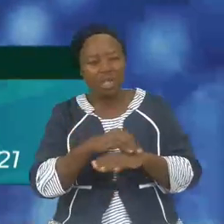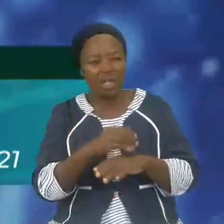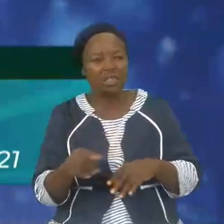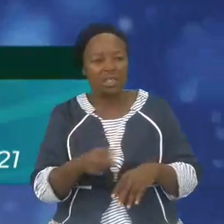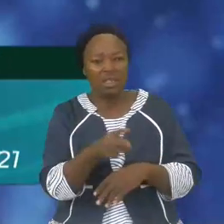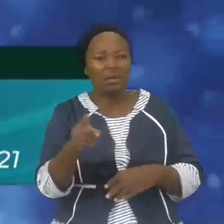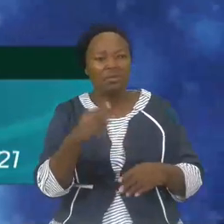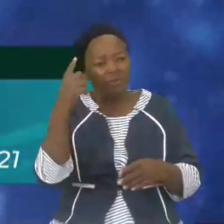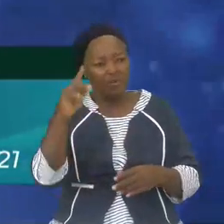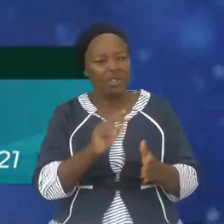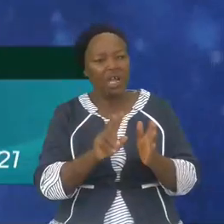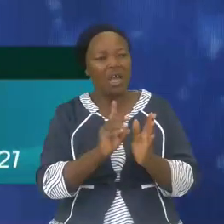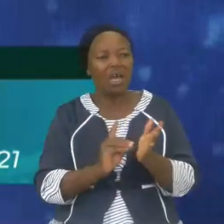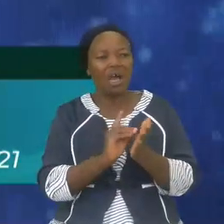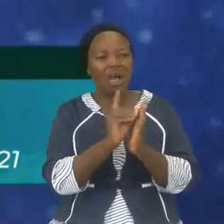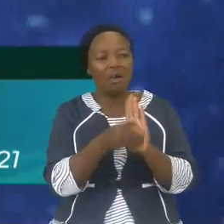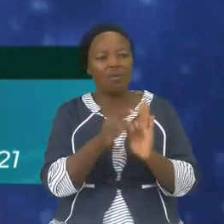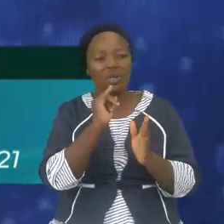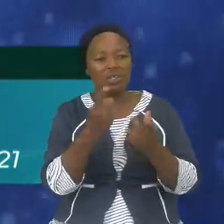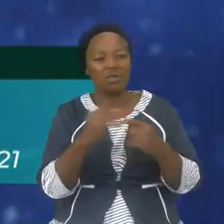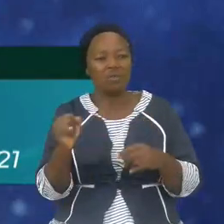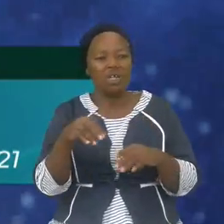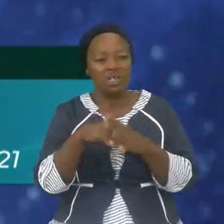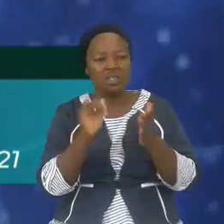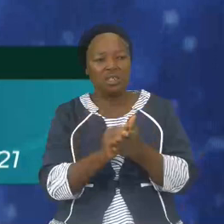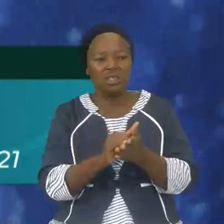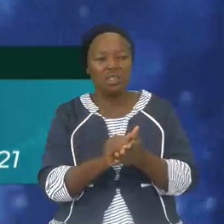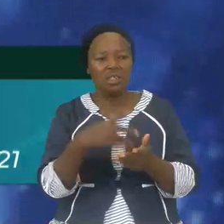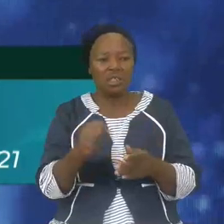28. Jean 5, verset 28.